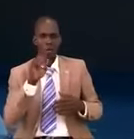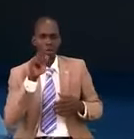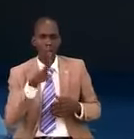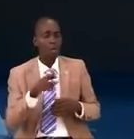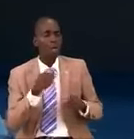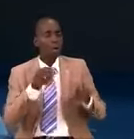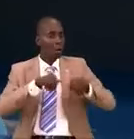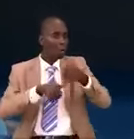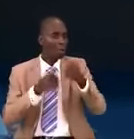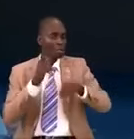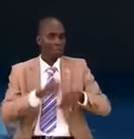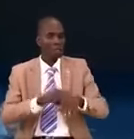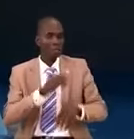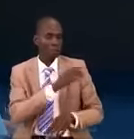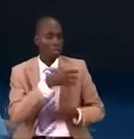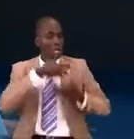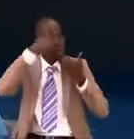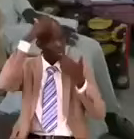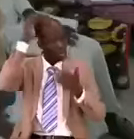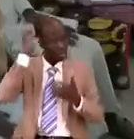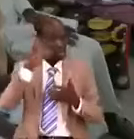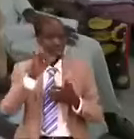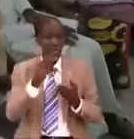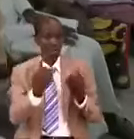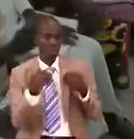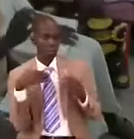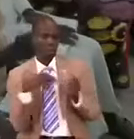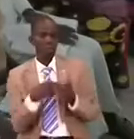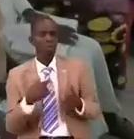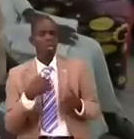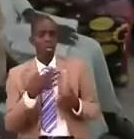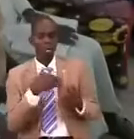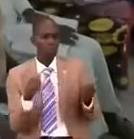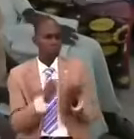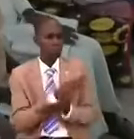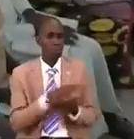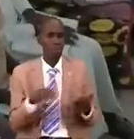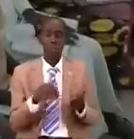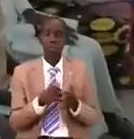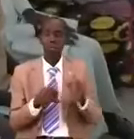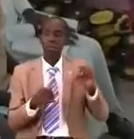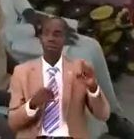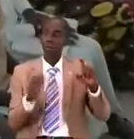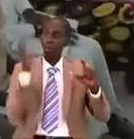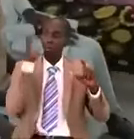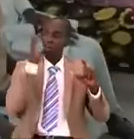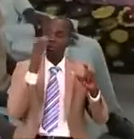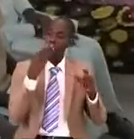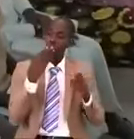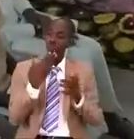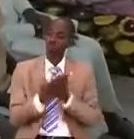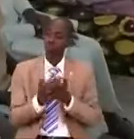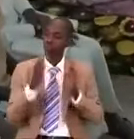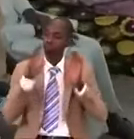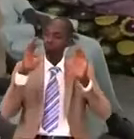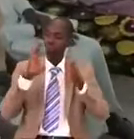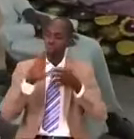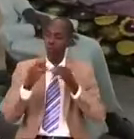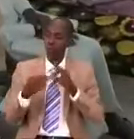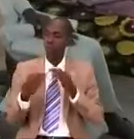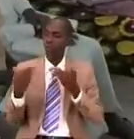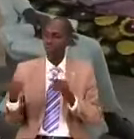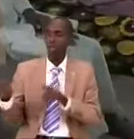et que le terrain soit avec toi le Seigneur sera avec toi mais avant que tu n'ailles